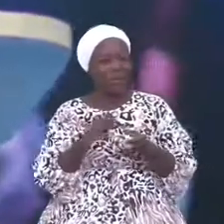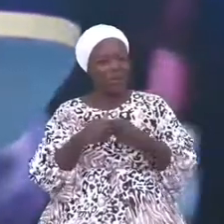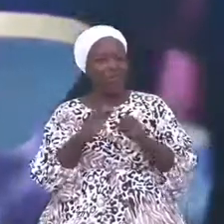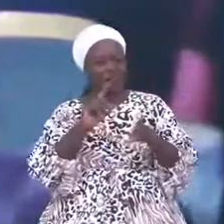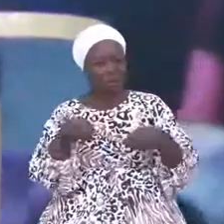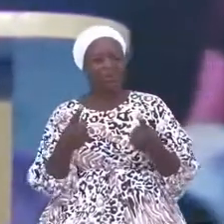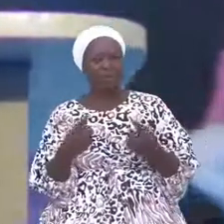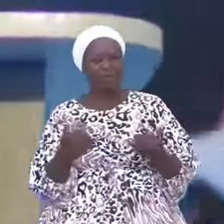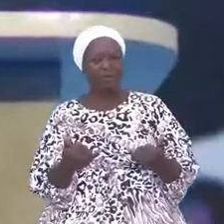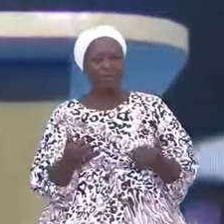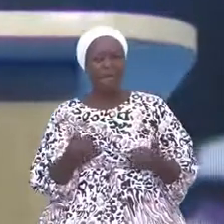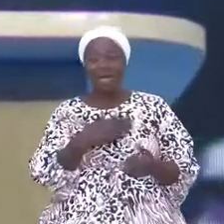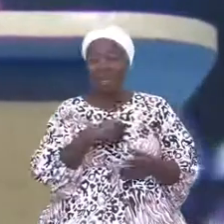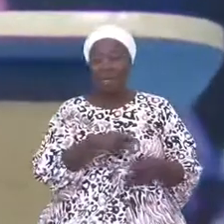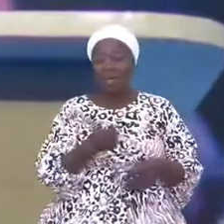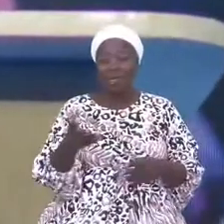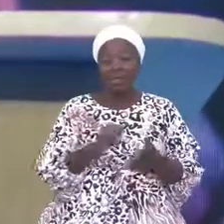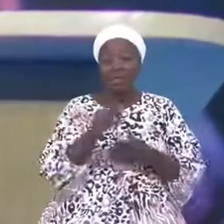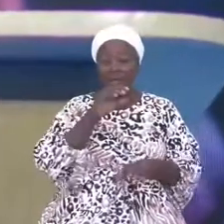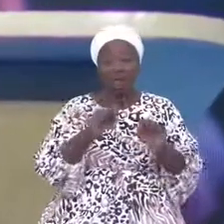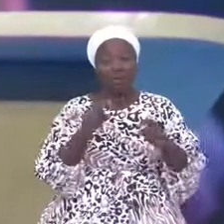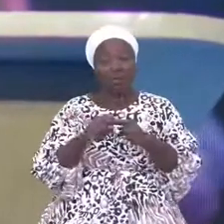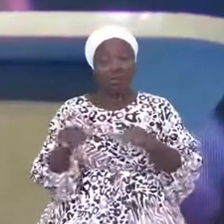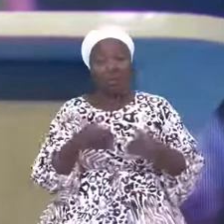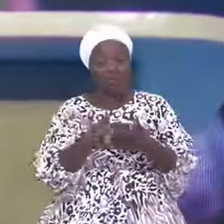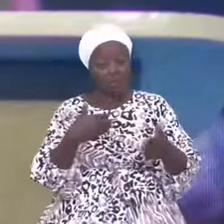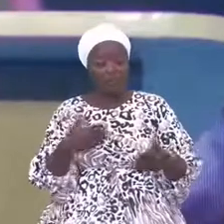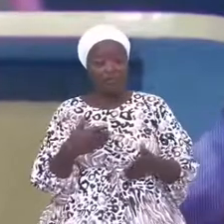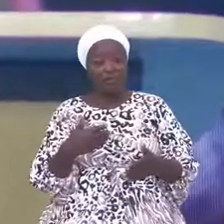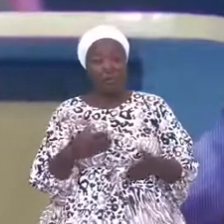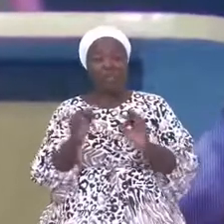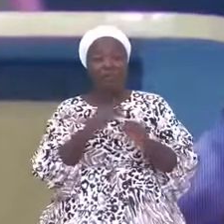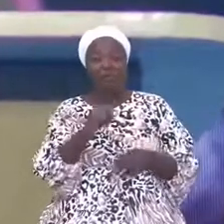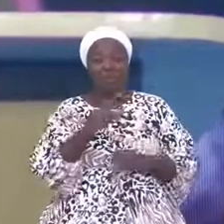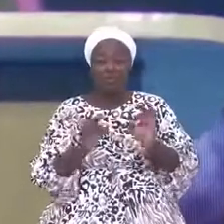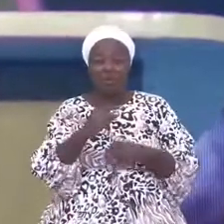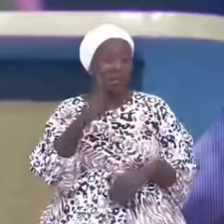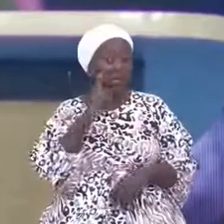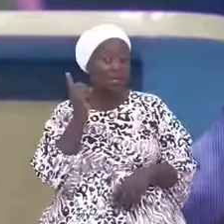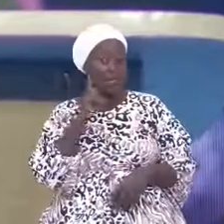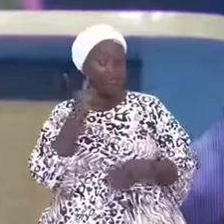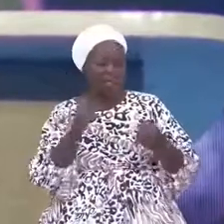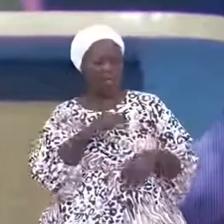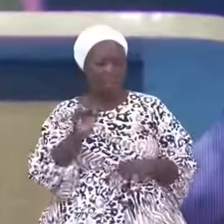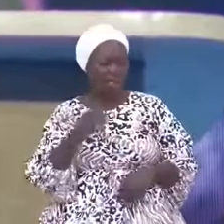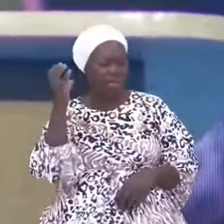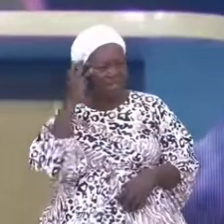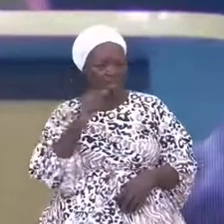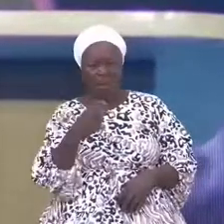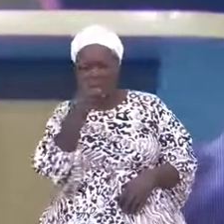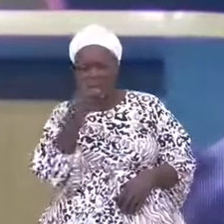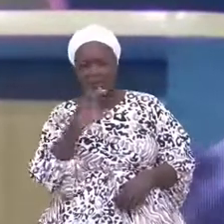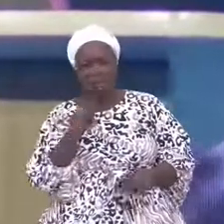Examine-toi là où tu avais le problème, car le problème est parti. Et ce que tu n'arrivais pas à faire avant, si